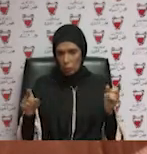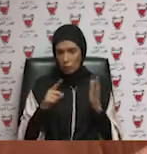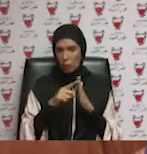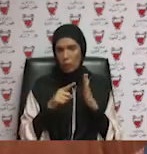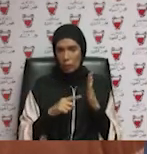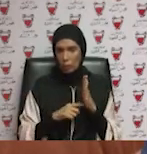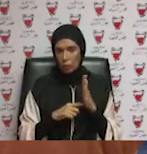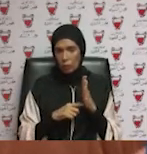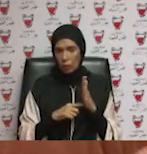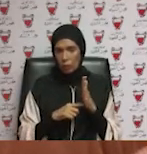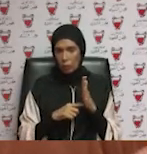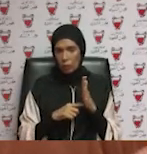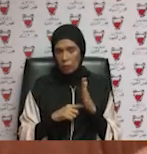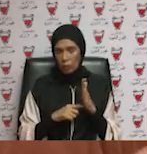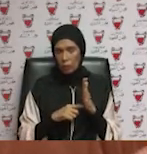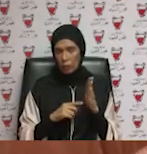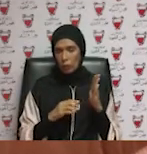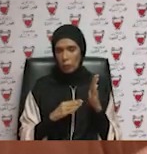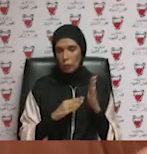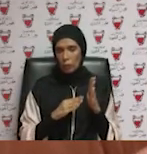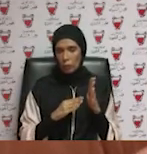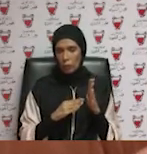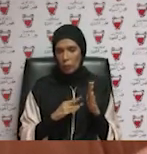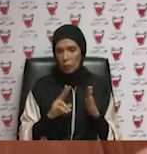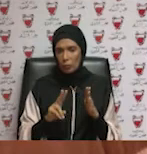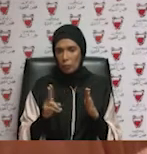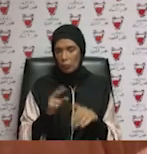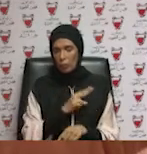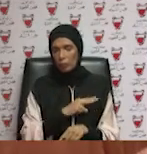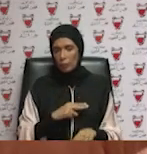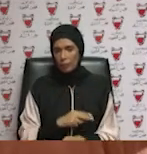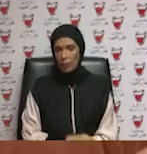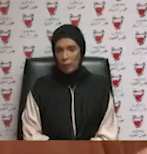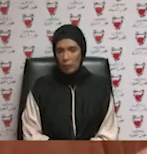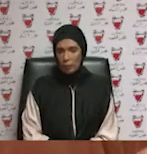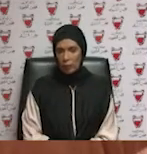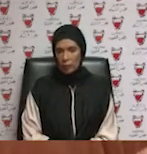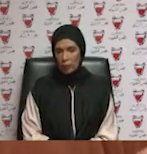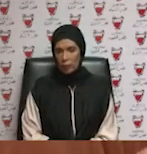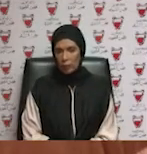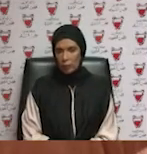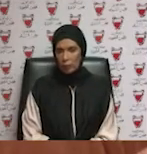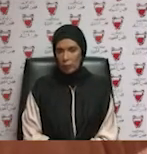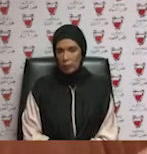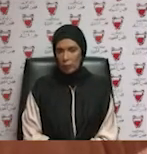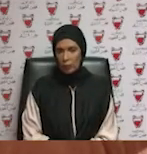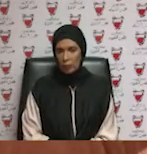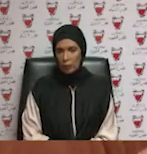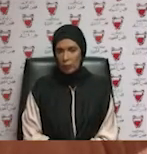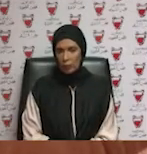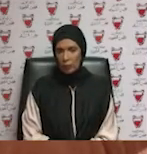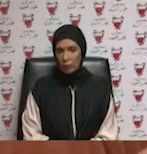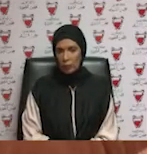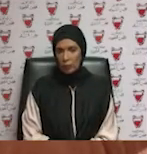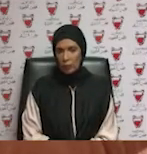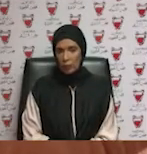كان ثابت فيه اعتراض مني ومن عدد يعني يمكن 2 أو 3 من الأعضاء مدرج في المحضر، مو بأول مرة نثير